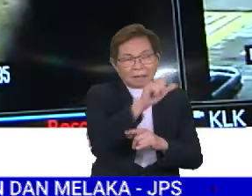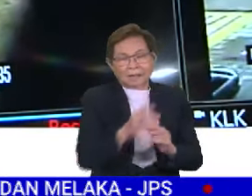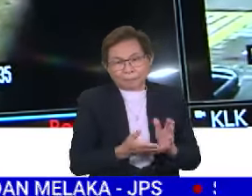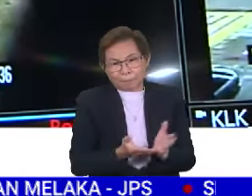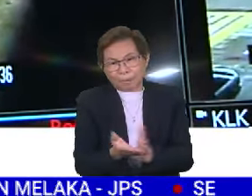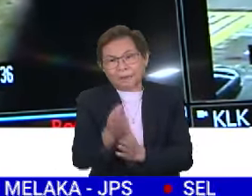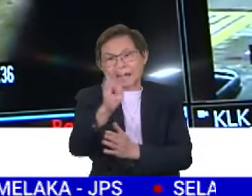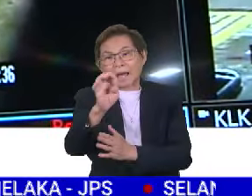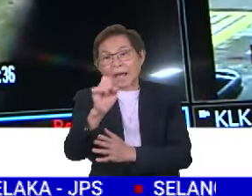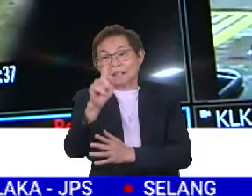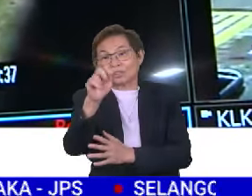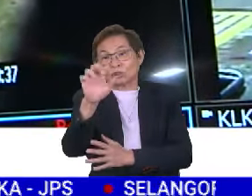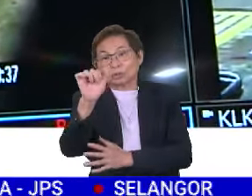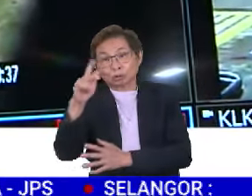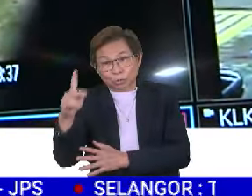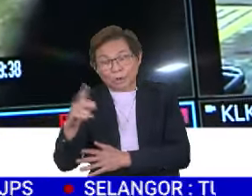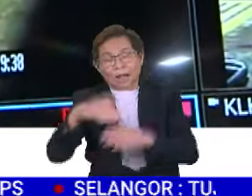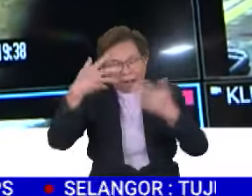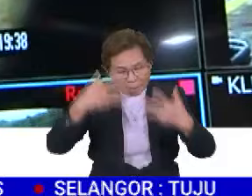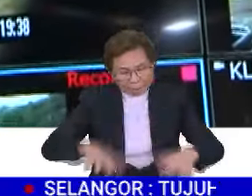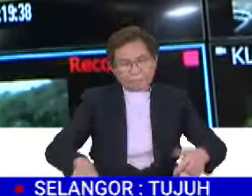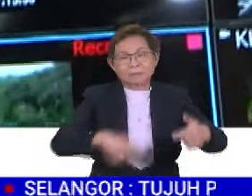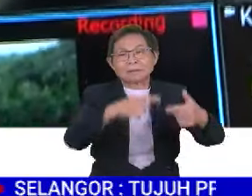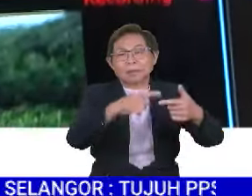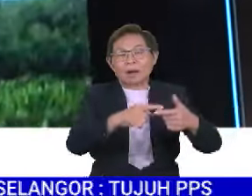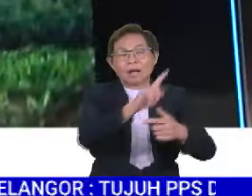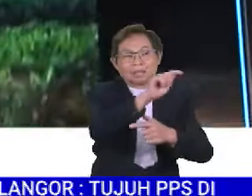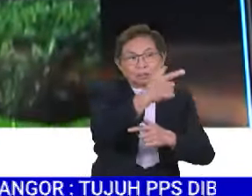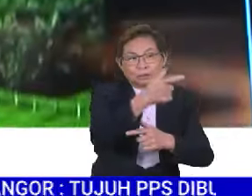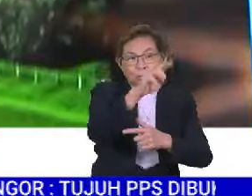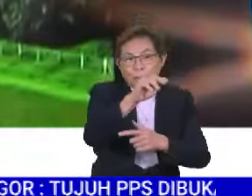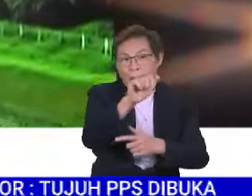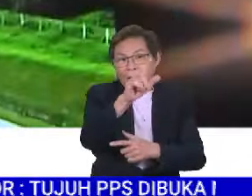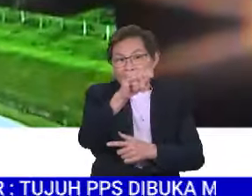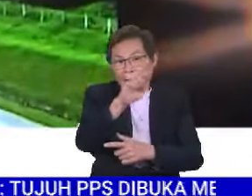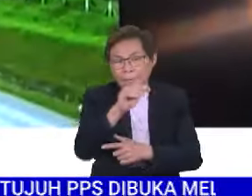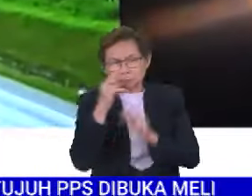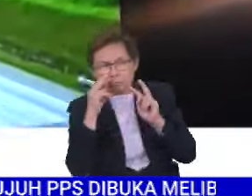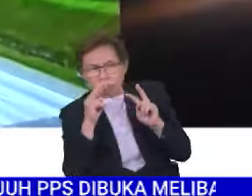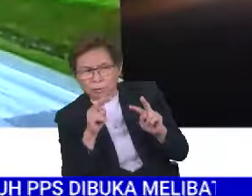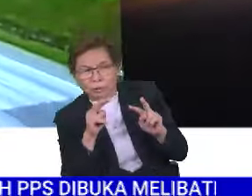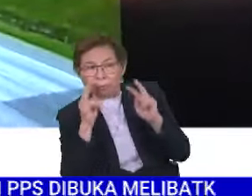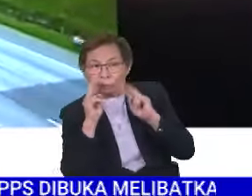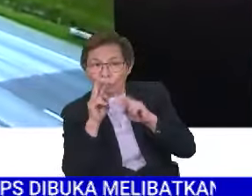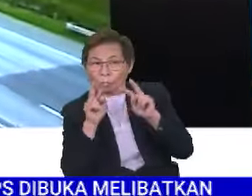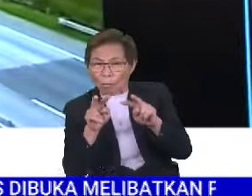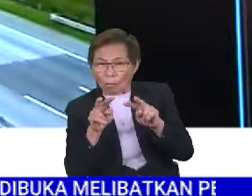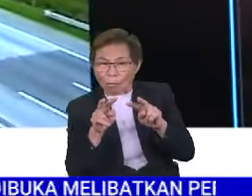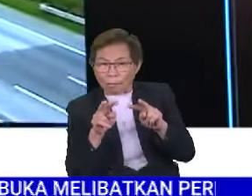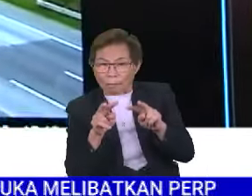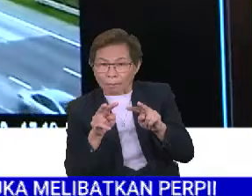bandar Icedale. Seterusnya kita pergi ke Tanjung Malim, dapat dilihat